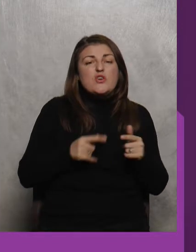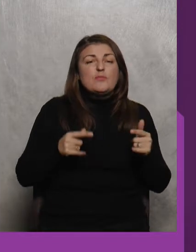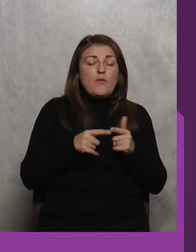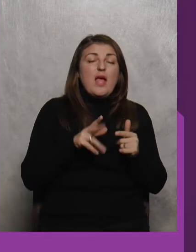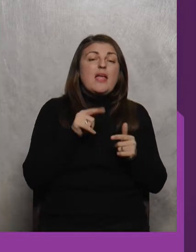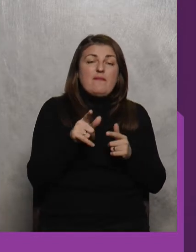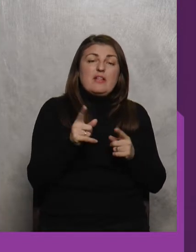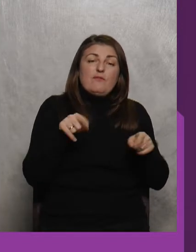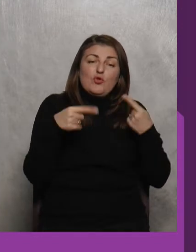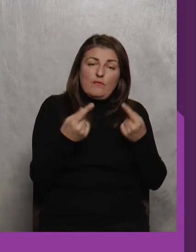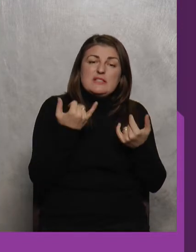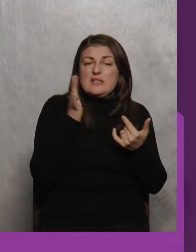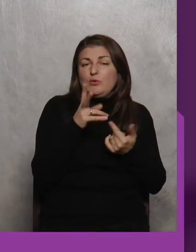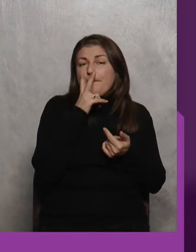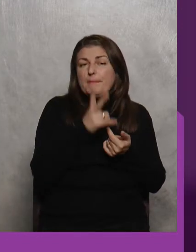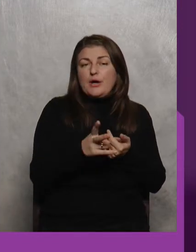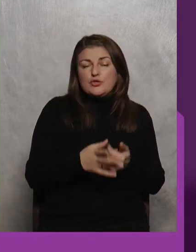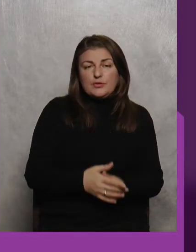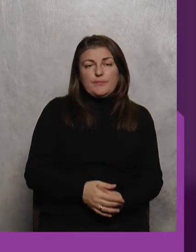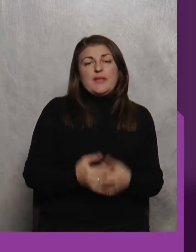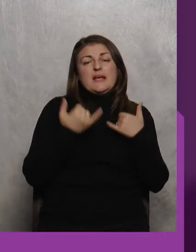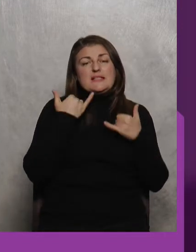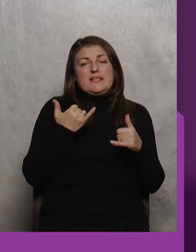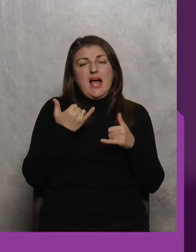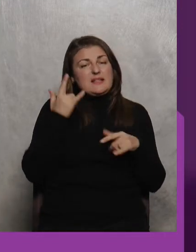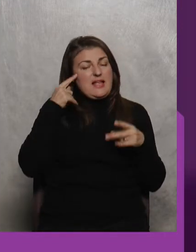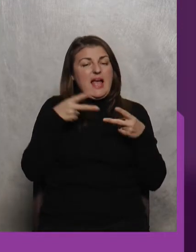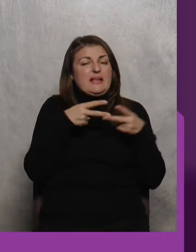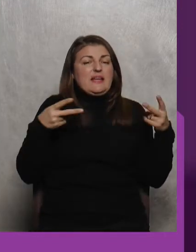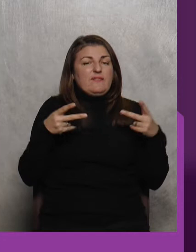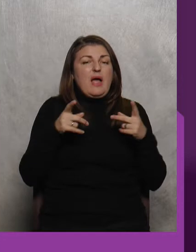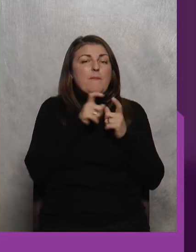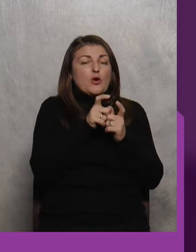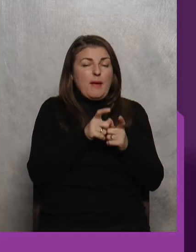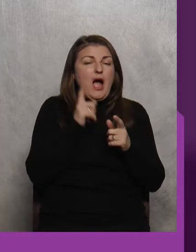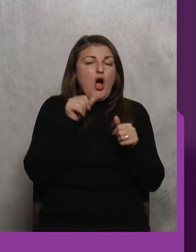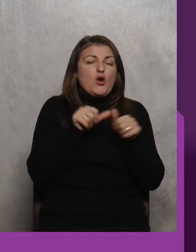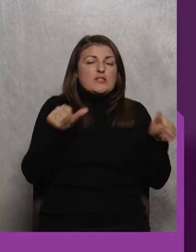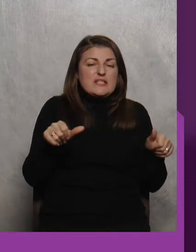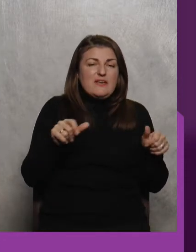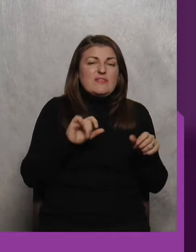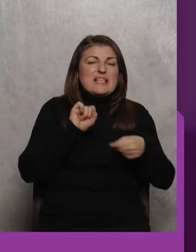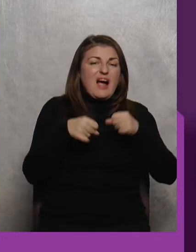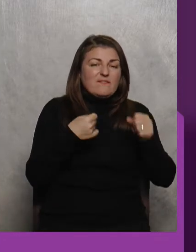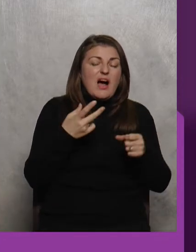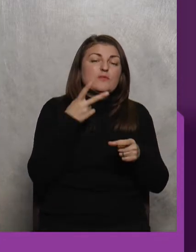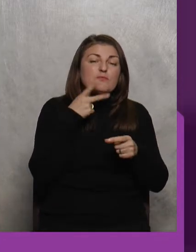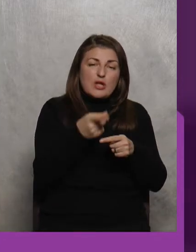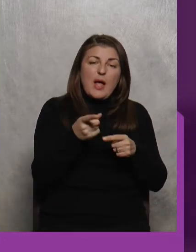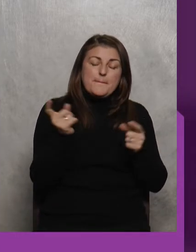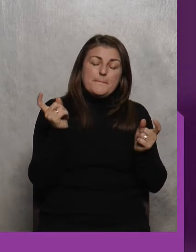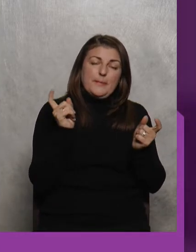він відновився, зараз будемо бачити. Зараз рівна боротьба, розрив захвату, зв'язують судді